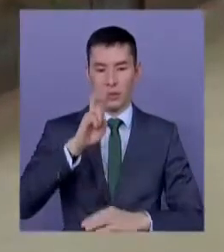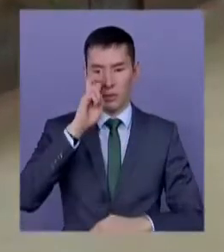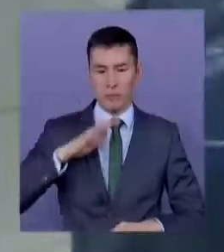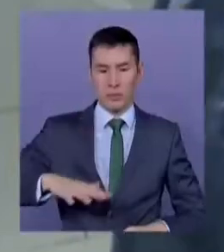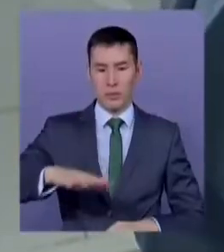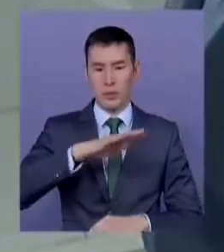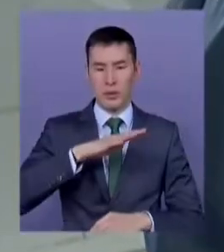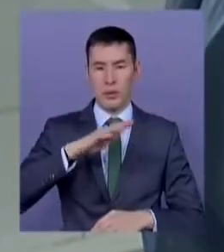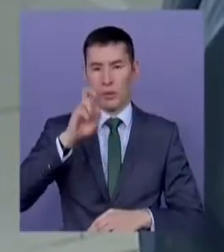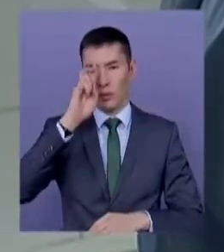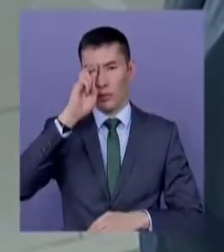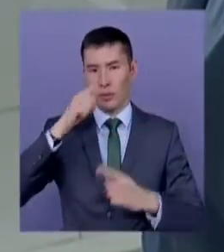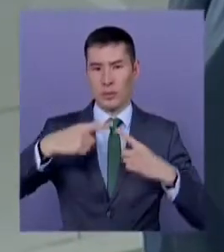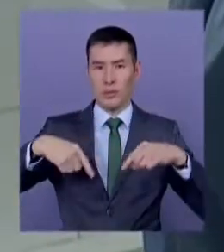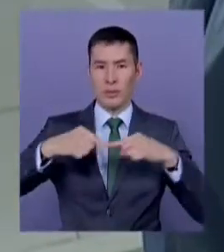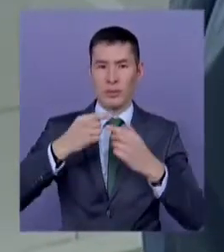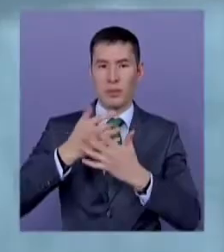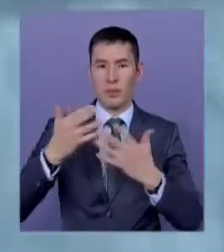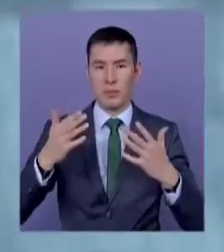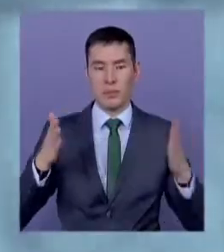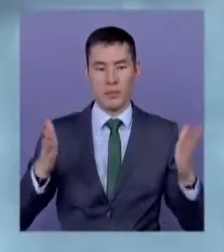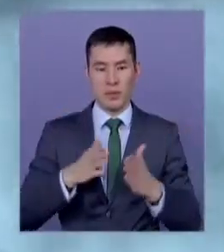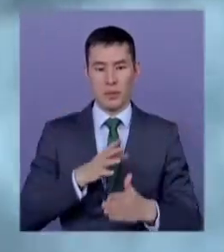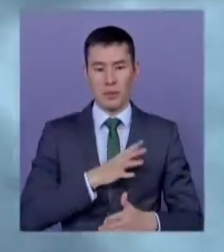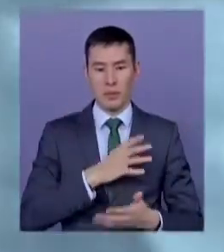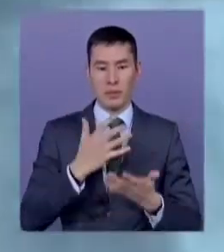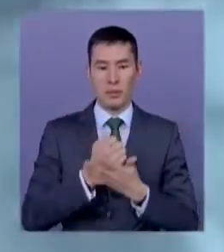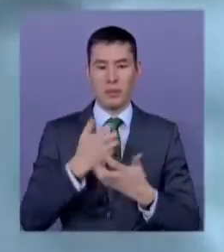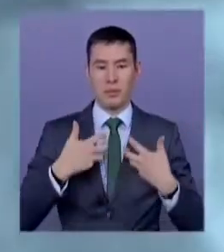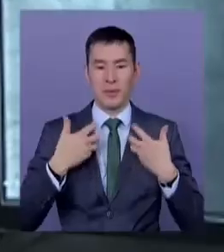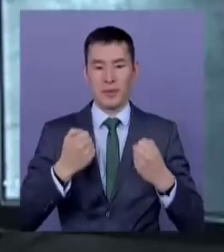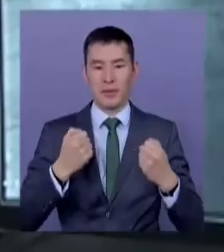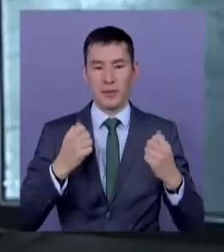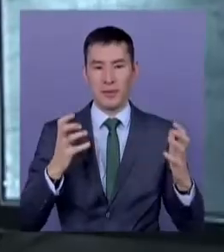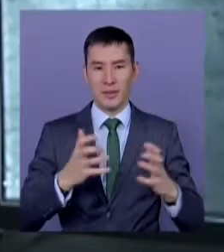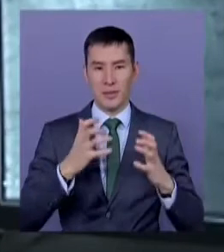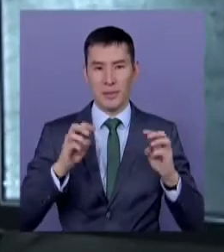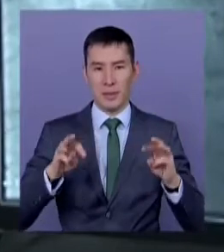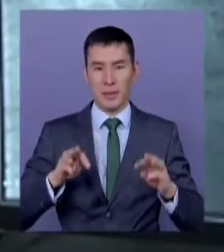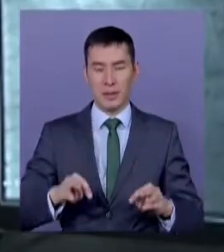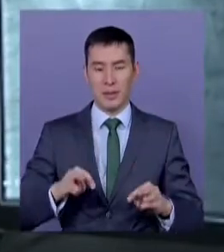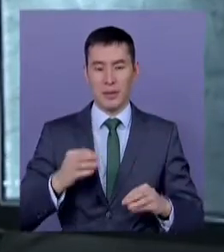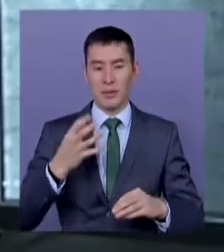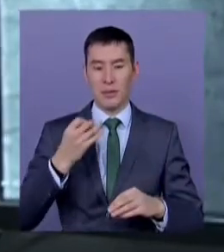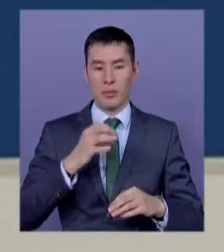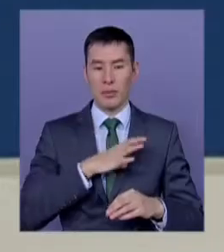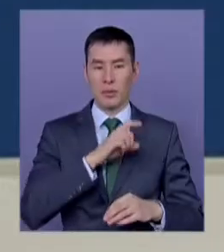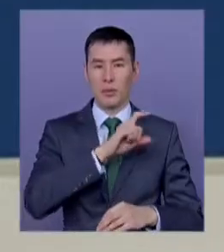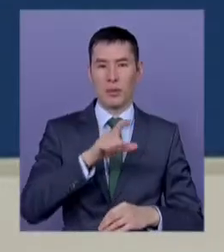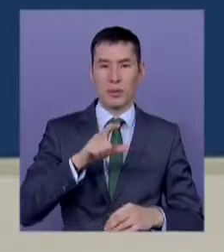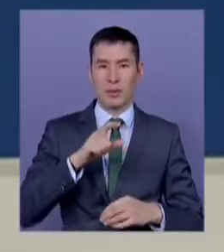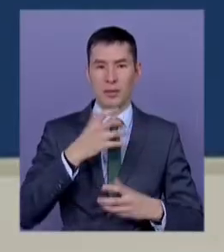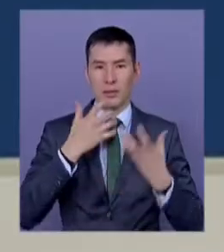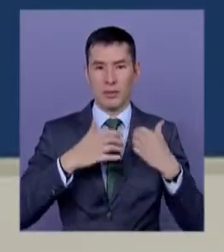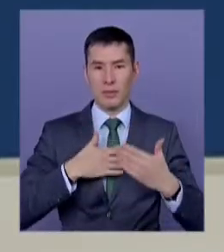мемлекеттік ұйымдар санының қысқарып кеткені белгілі. Сол үдерістен денсаулық сақтау министрлігі де шет қала алмады. Дегенмен қайсар азаматтардың